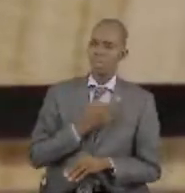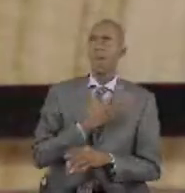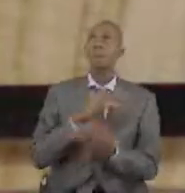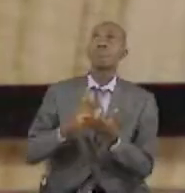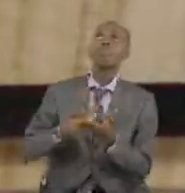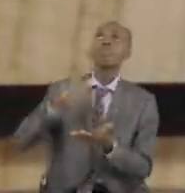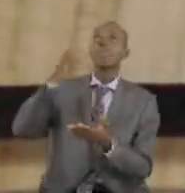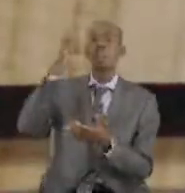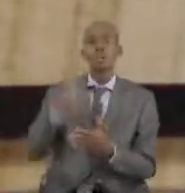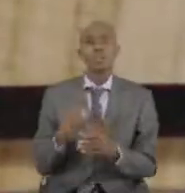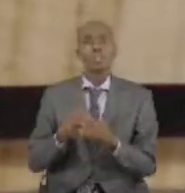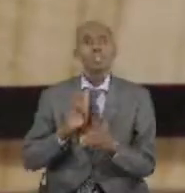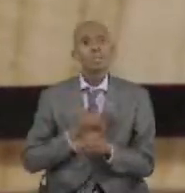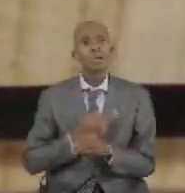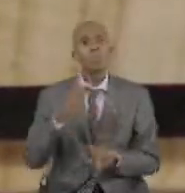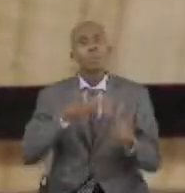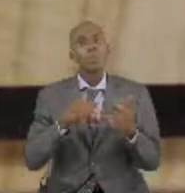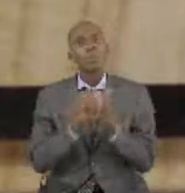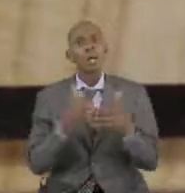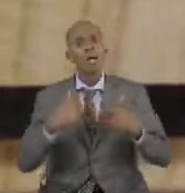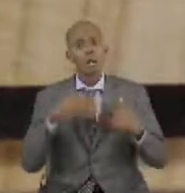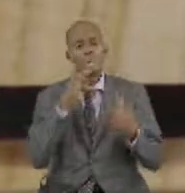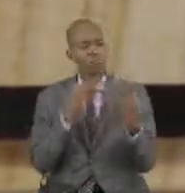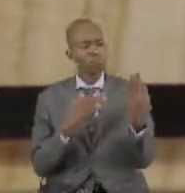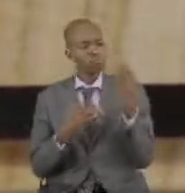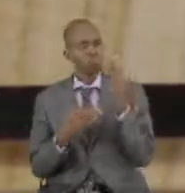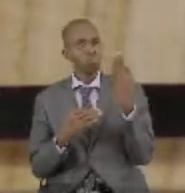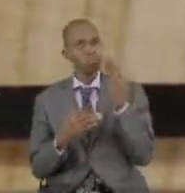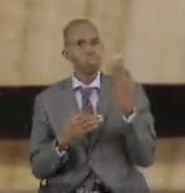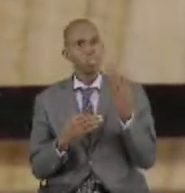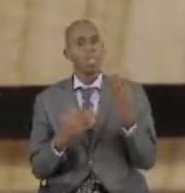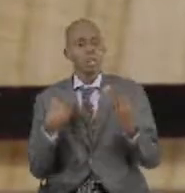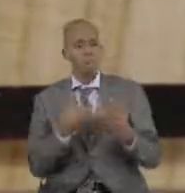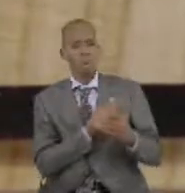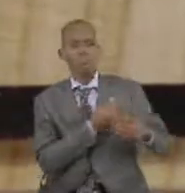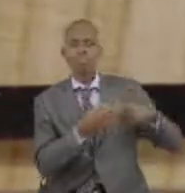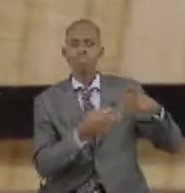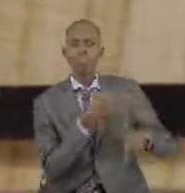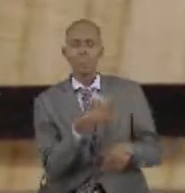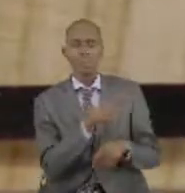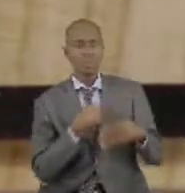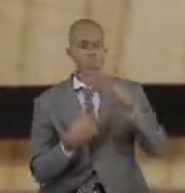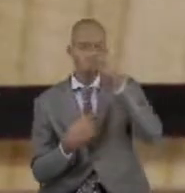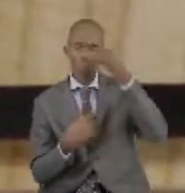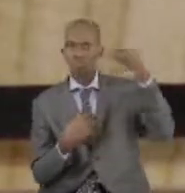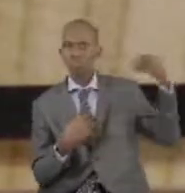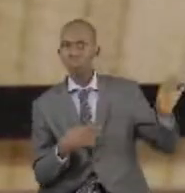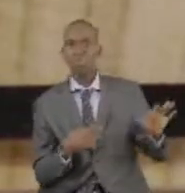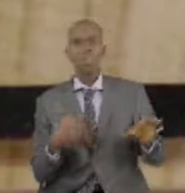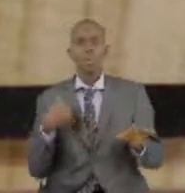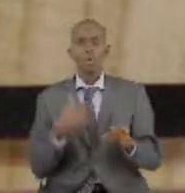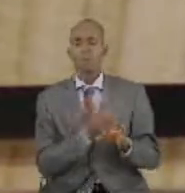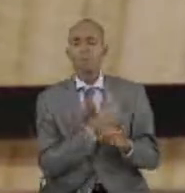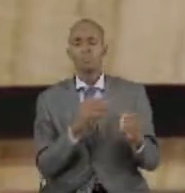vie aigles j'ai dû à nos yeux cela qui nous plaît chez avant et que nous les persécutions avant et nous les avons négligé nous